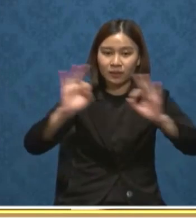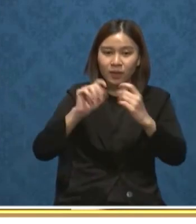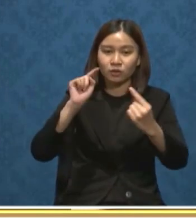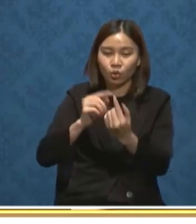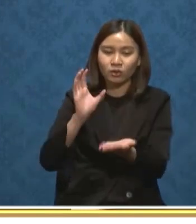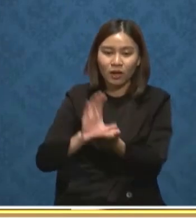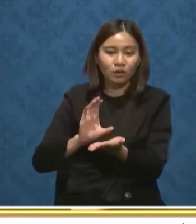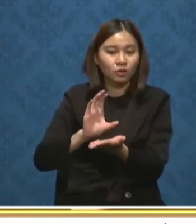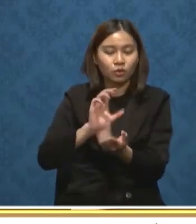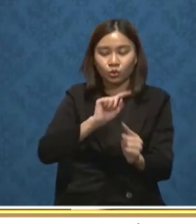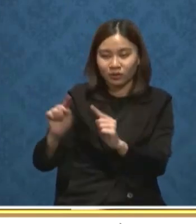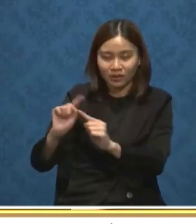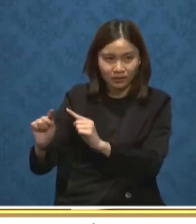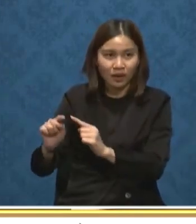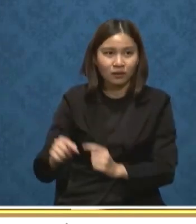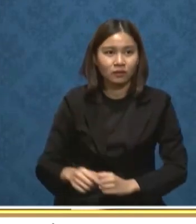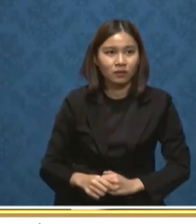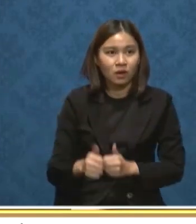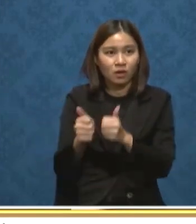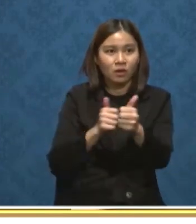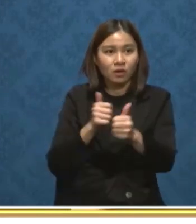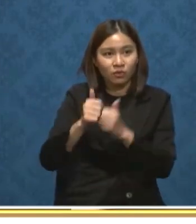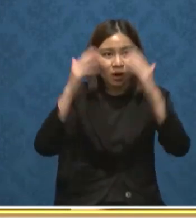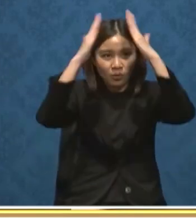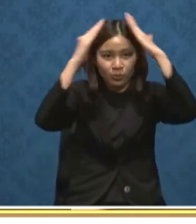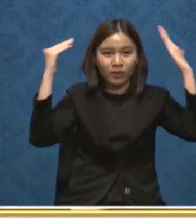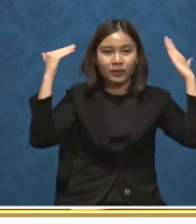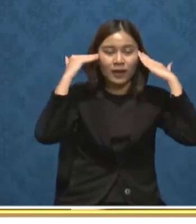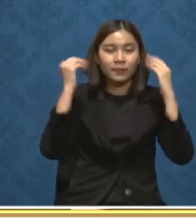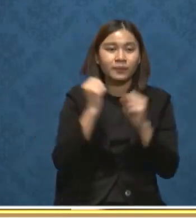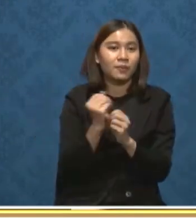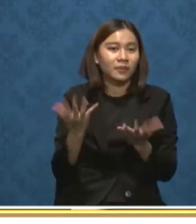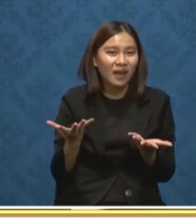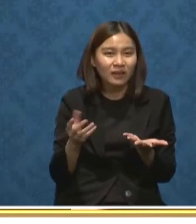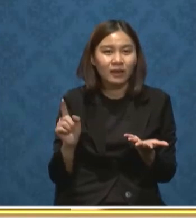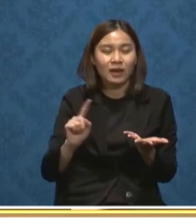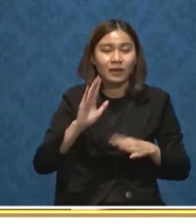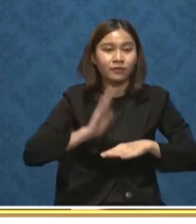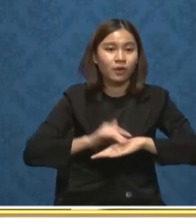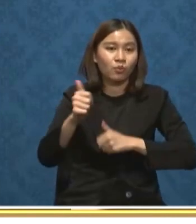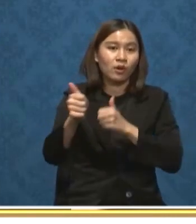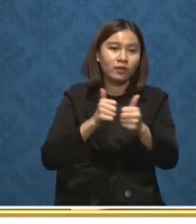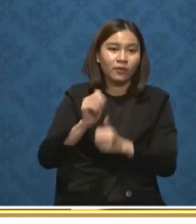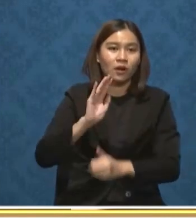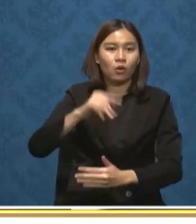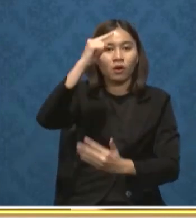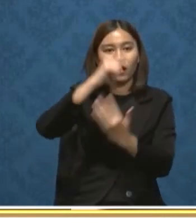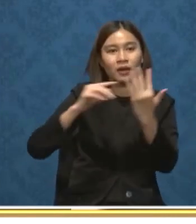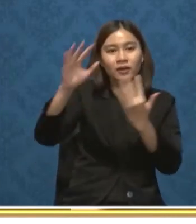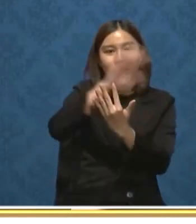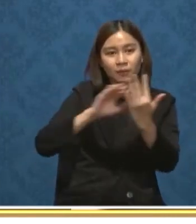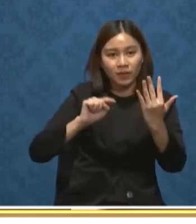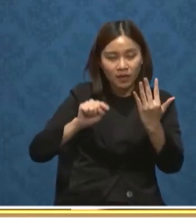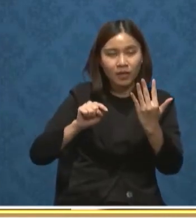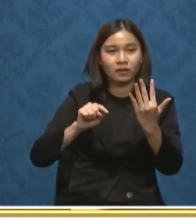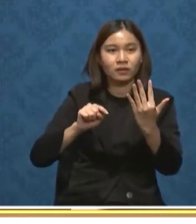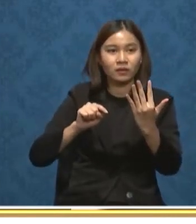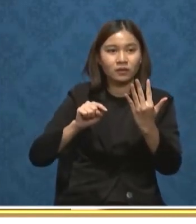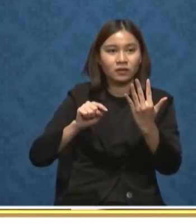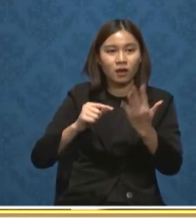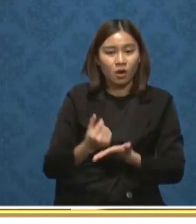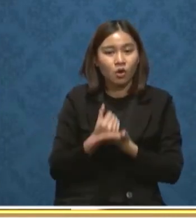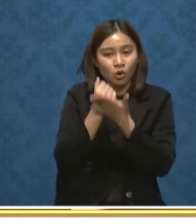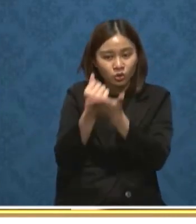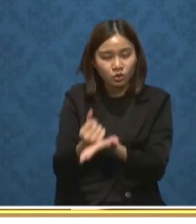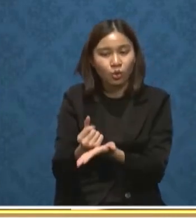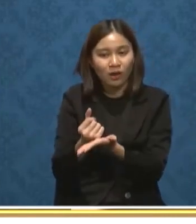การลงทุนทางตรงคุณจะสู้อิโกอมี pintor อย่ไรอะไรคอศกยภาพนการแข็ขนของประเทศไยคุณต้องการปลนเปอ